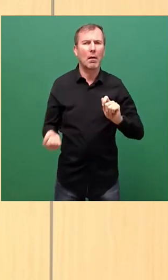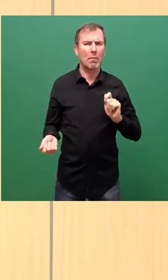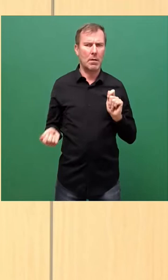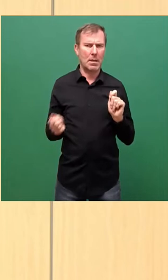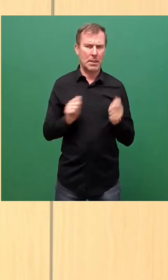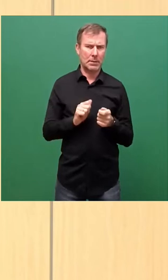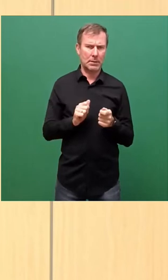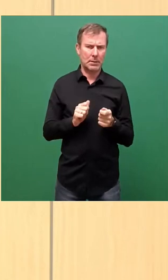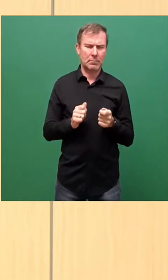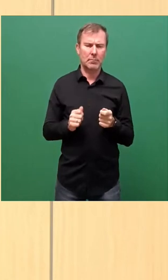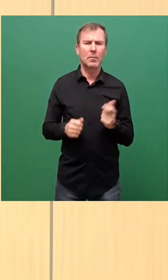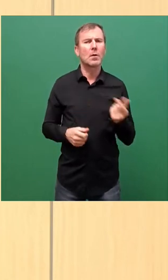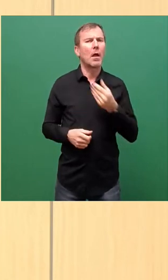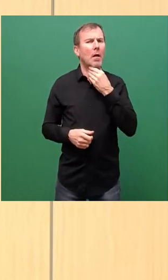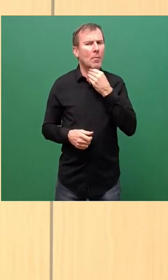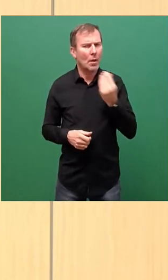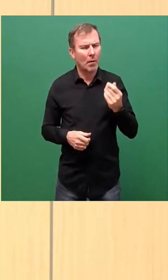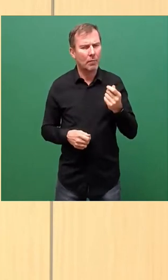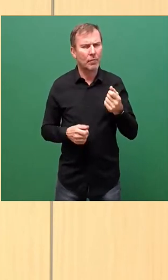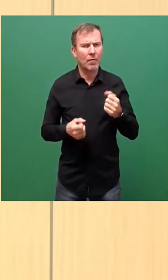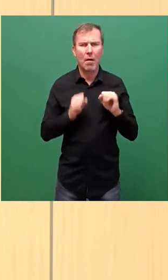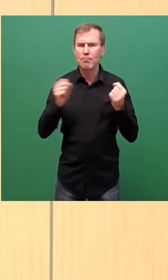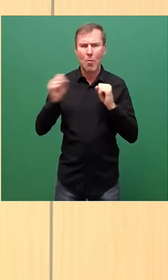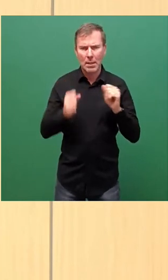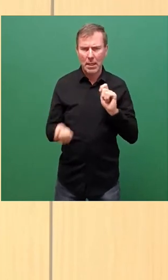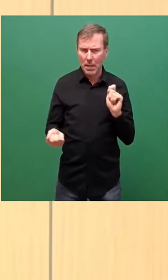Mobilitätsbedürfnisse verändern sich auch. Da, wo früher